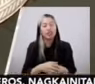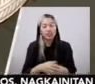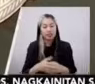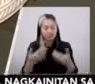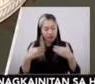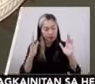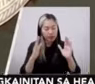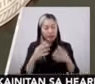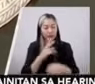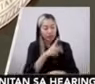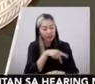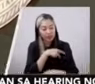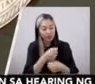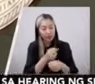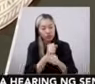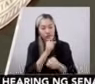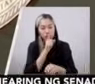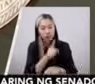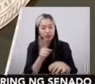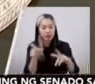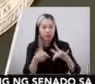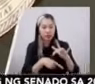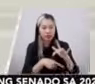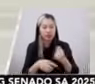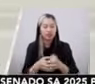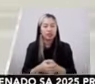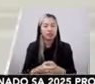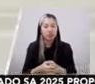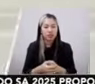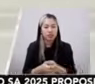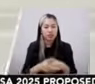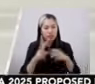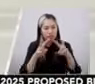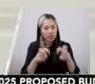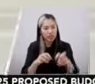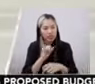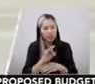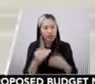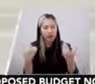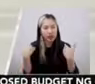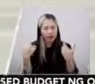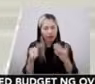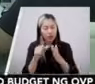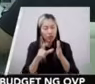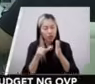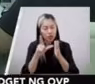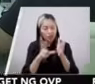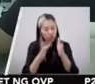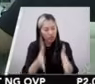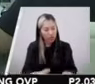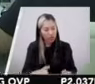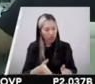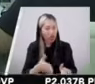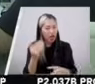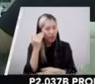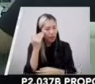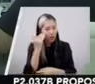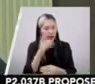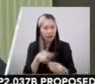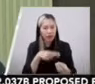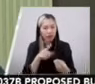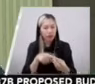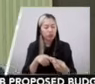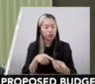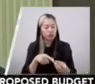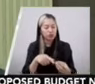may mananagot. Aalamin din kung may papel ng kampo at mga abogado ni Guo sa kanyang paglabas ng bansa. Ang PNP, nakipag-ugnayan